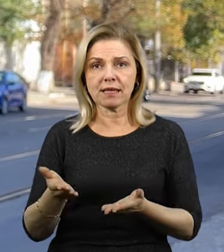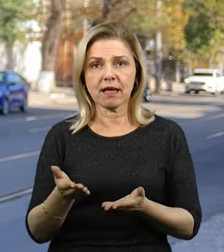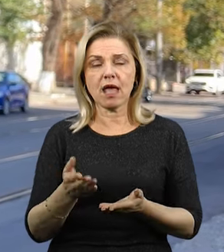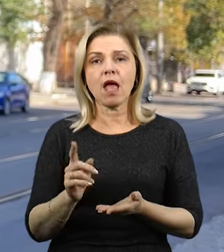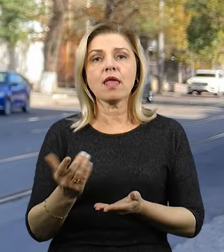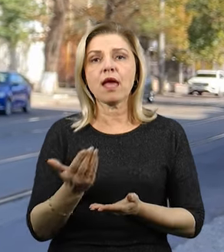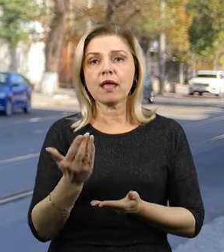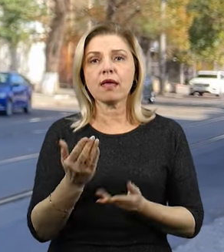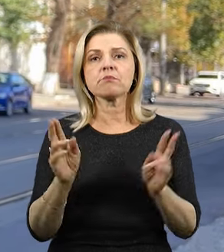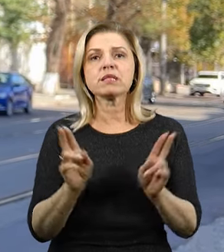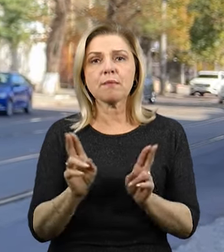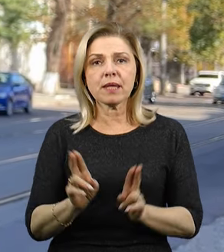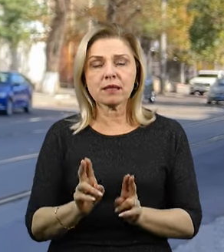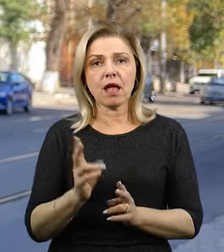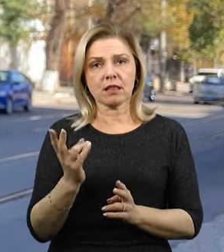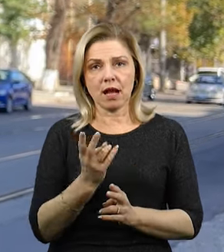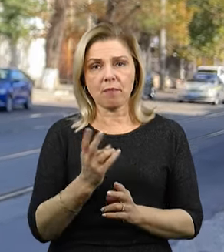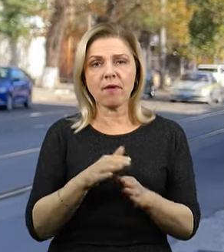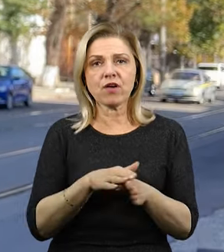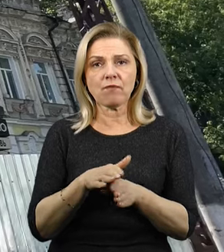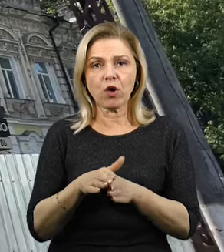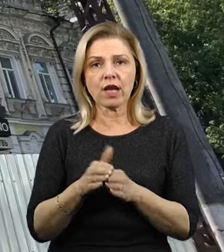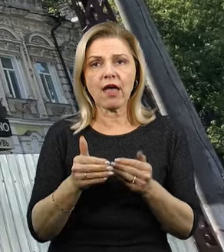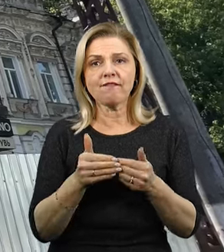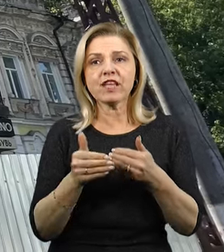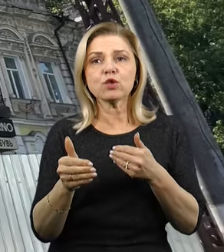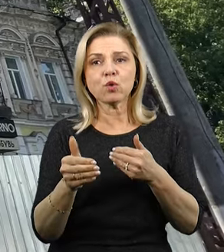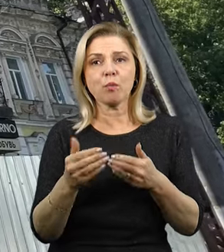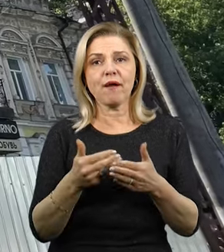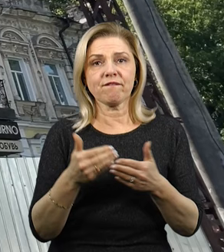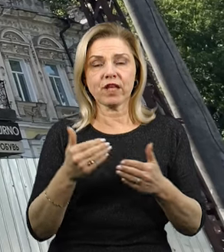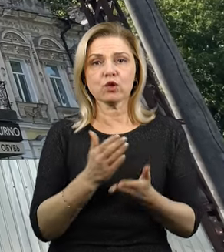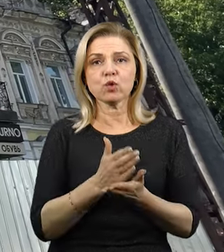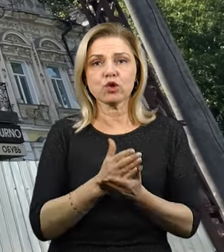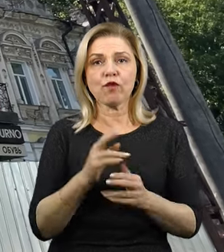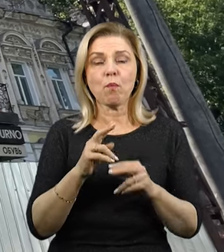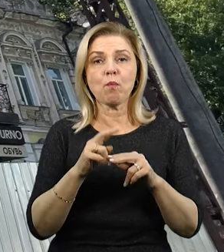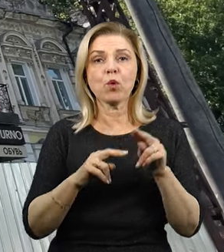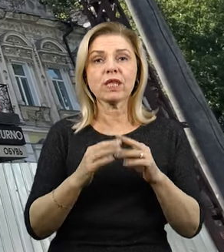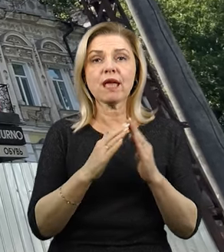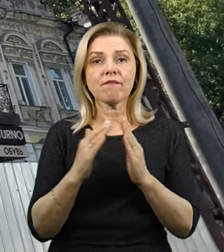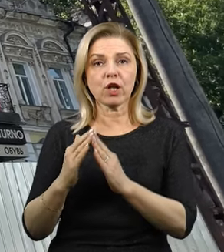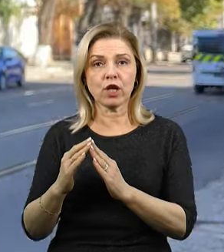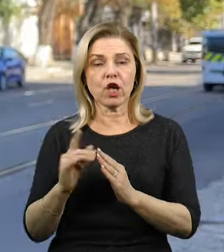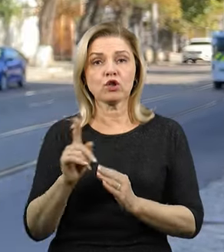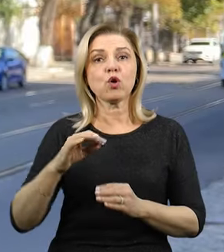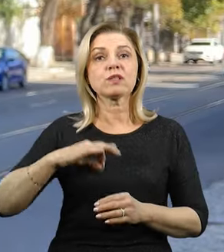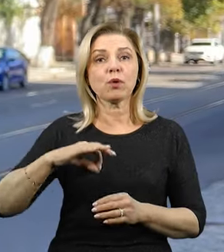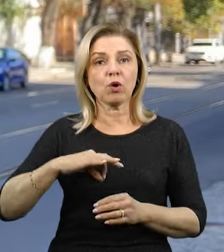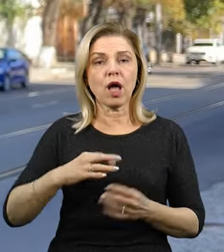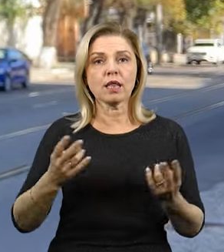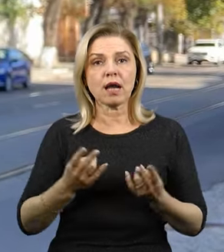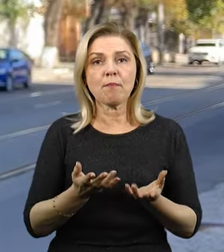треба дотримуватися відступу від существуючиих так називаємих будівель які експлуатуються треба